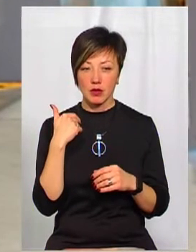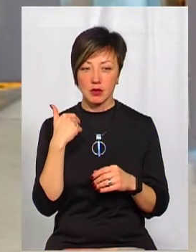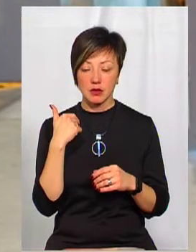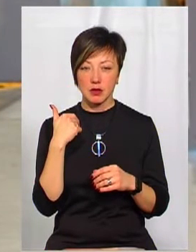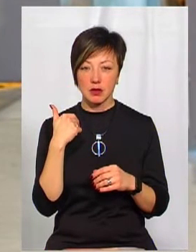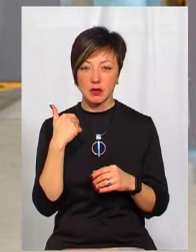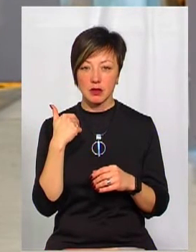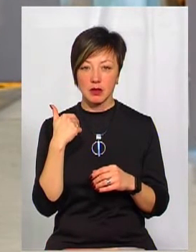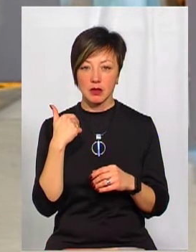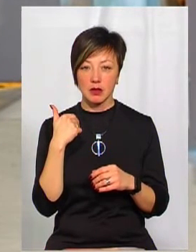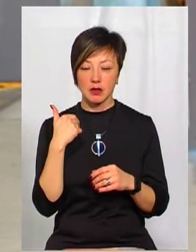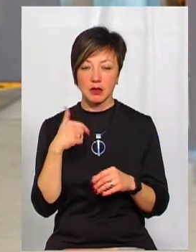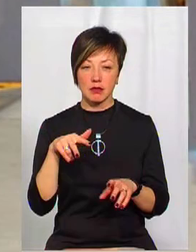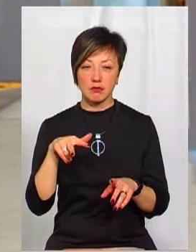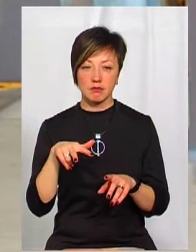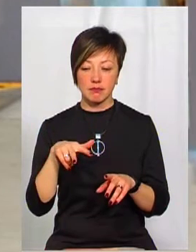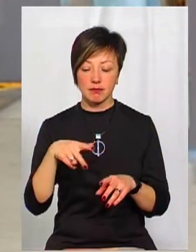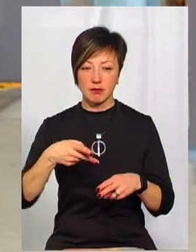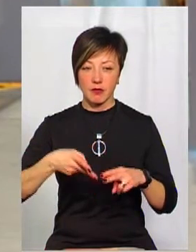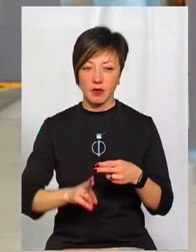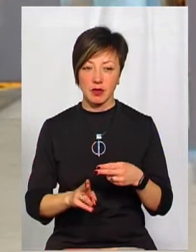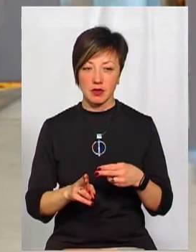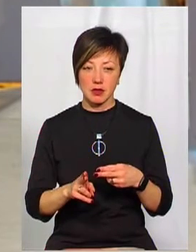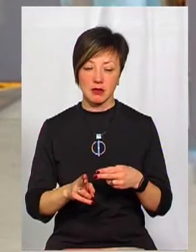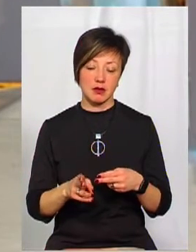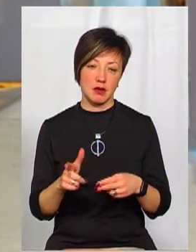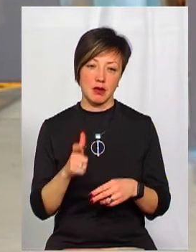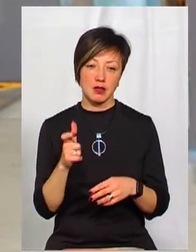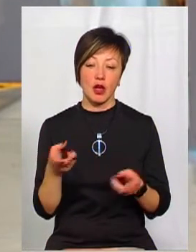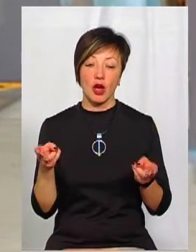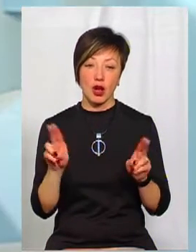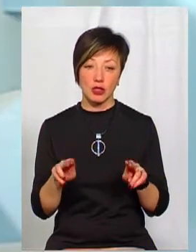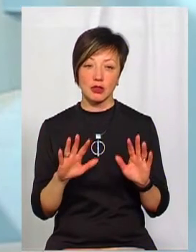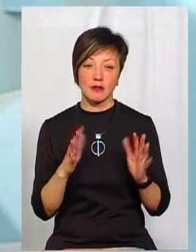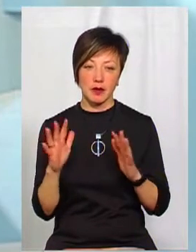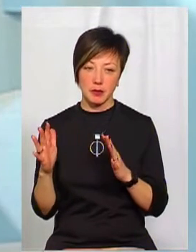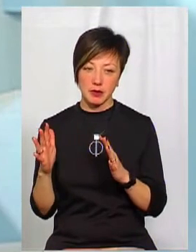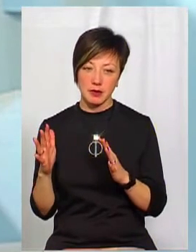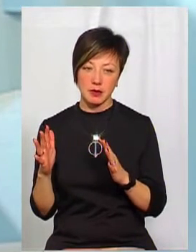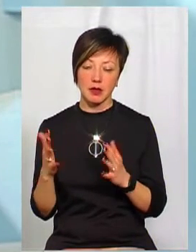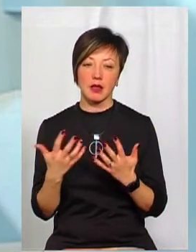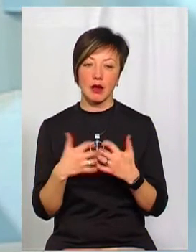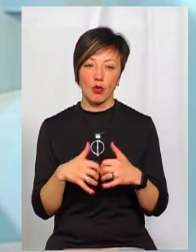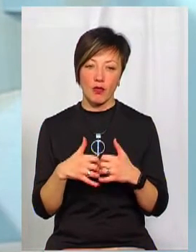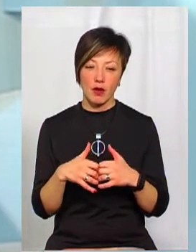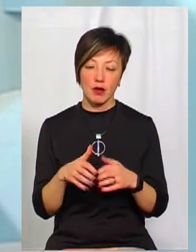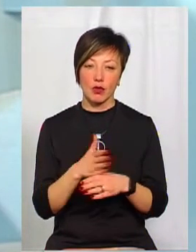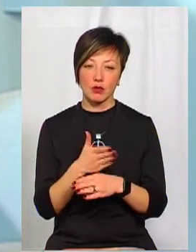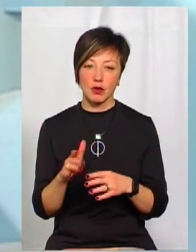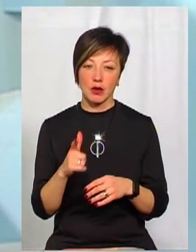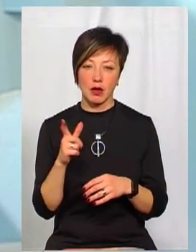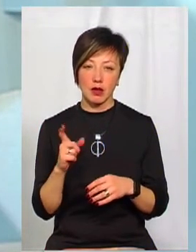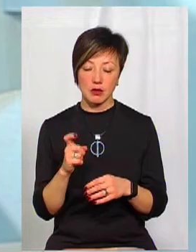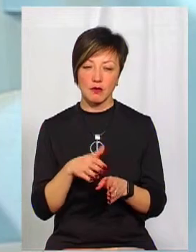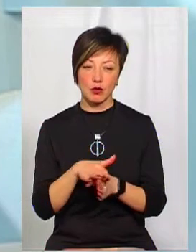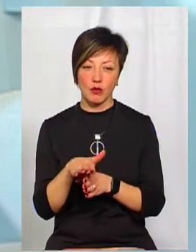він механічно відрізаний в місці врізки. В всіх рештах випадках нарахування розподілу